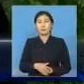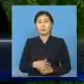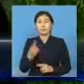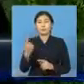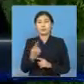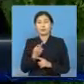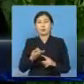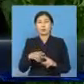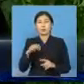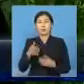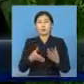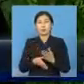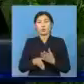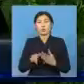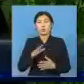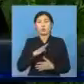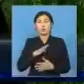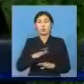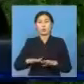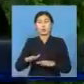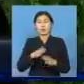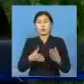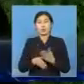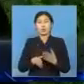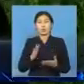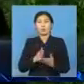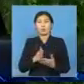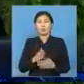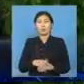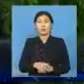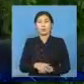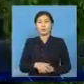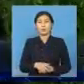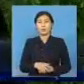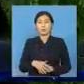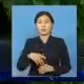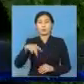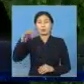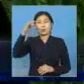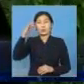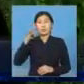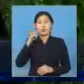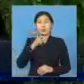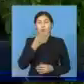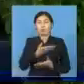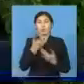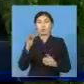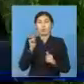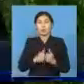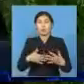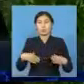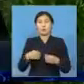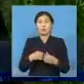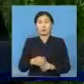бірінші осы серік бізге жәрдем беріп жатыр, халыққа жәрдем беріп жатыр. Жаңағы сен орыс қазақ деп атқан жоқ, әрбір түтінге